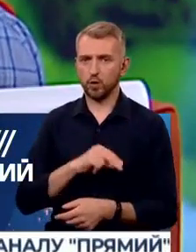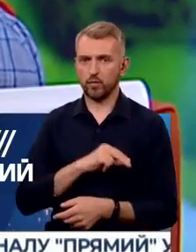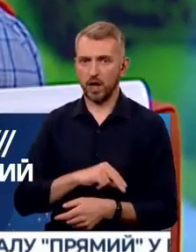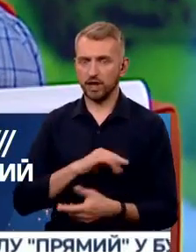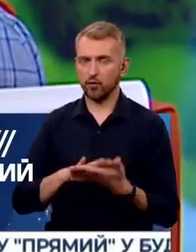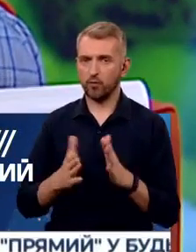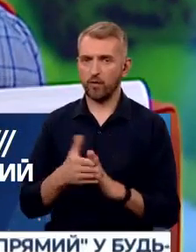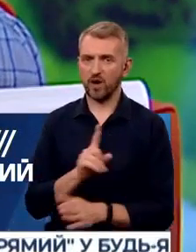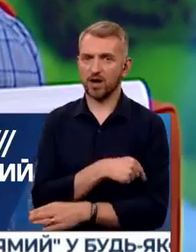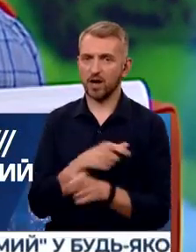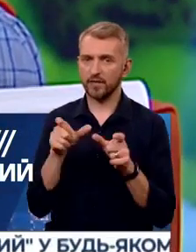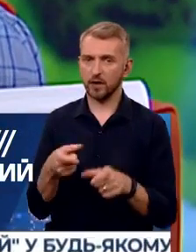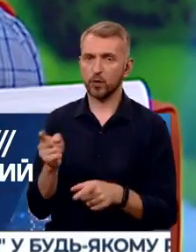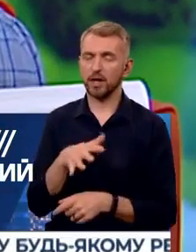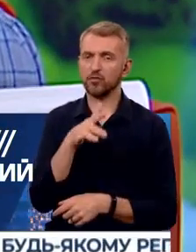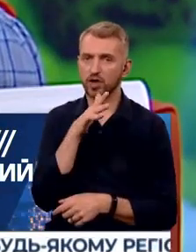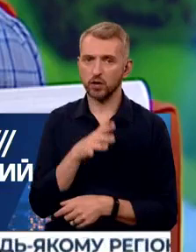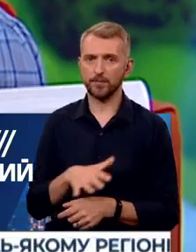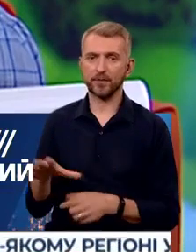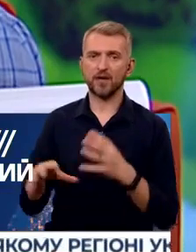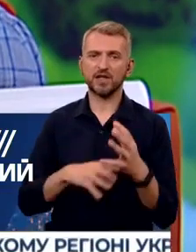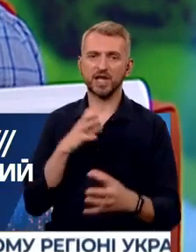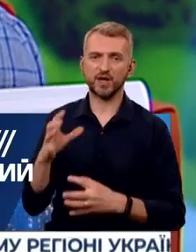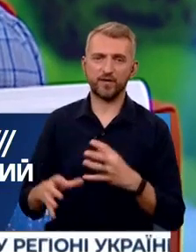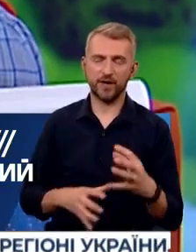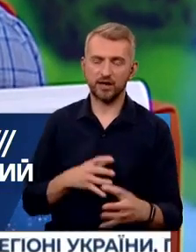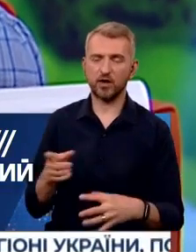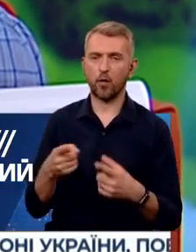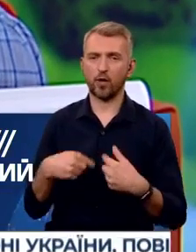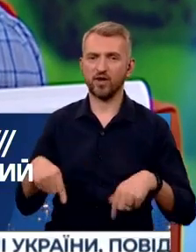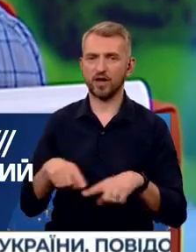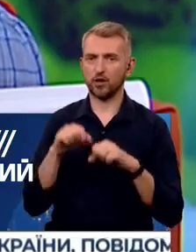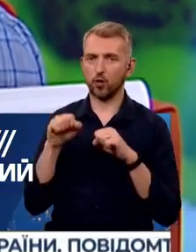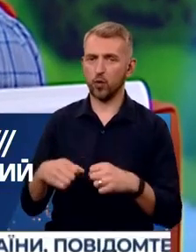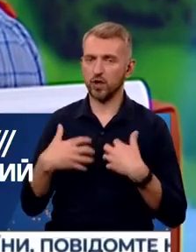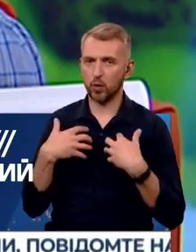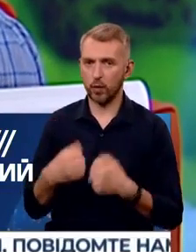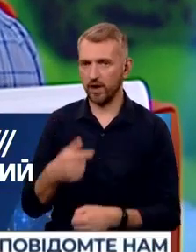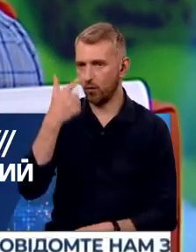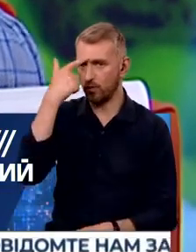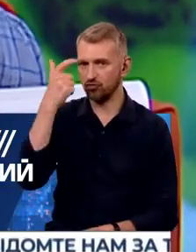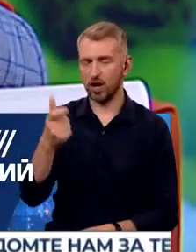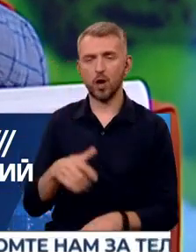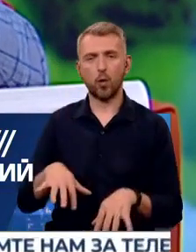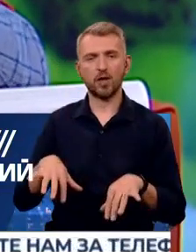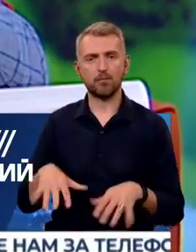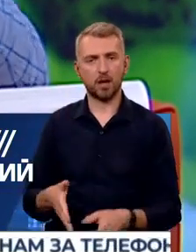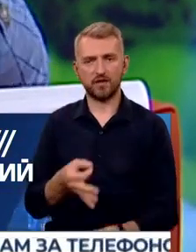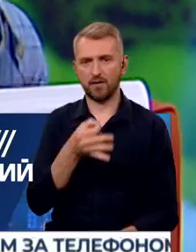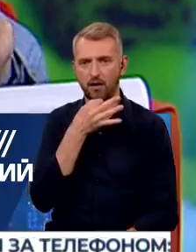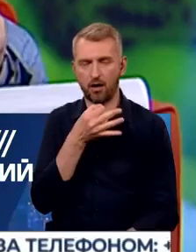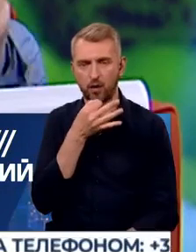в умовах карантину. Тим часом Всесвітня організація охорони здоров'я попереджає розслаблятися